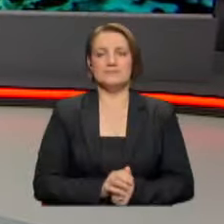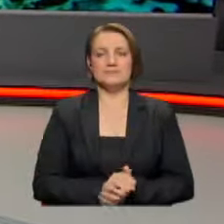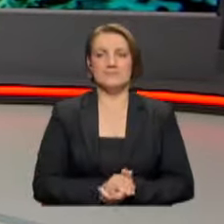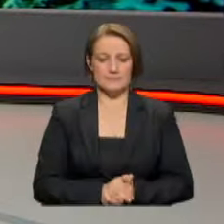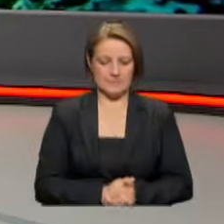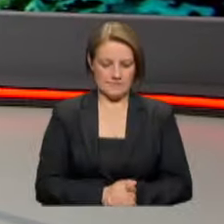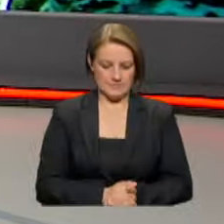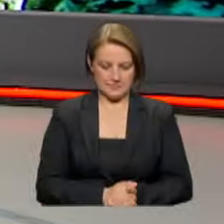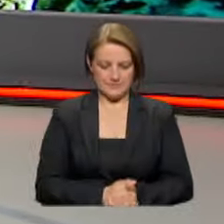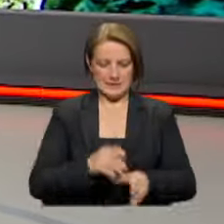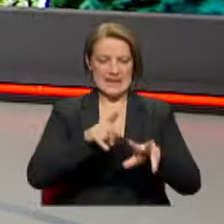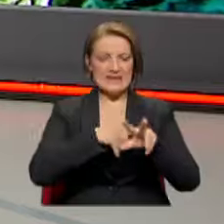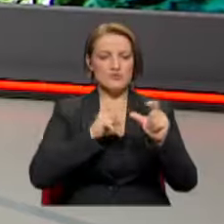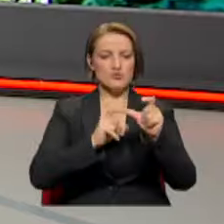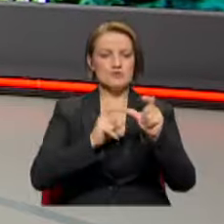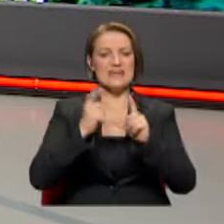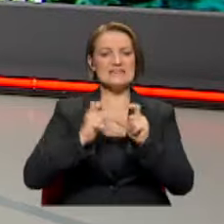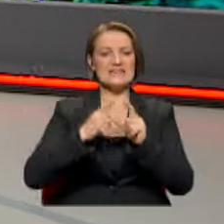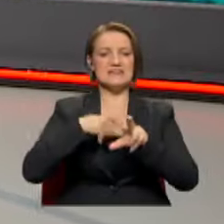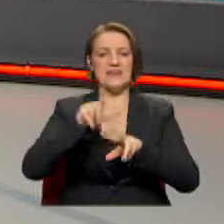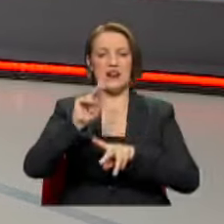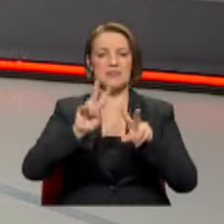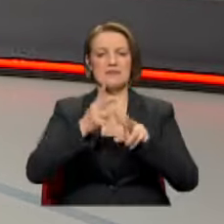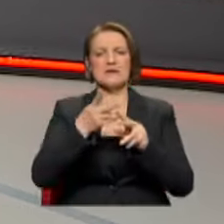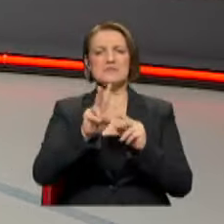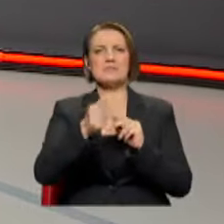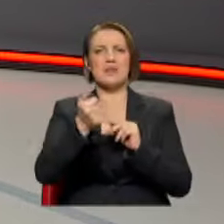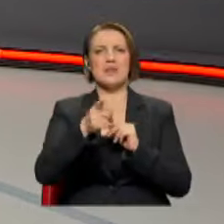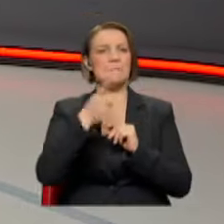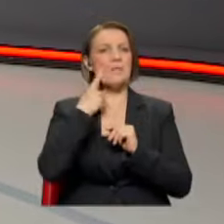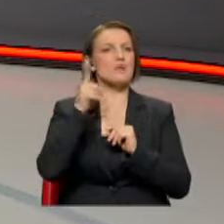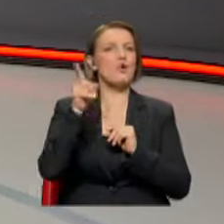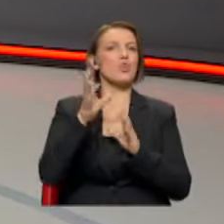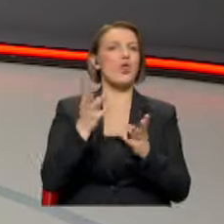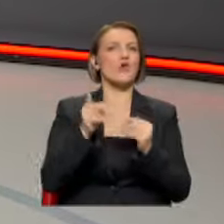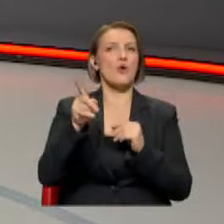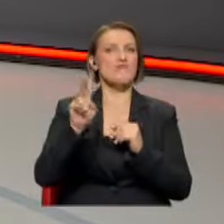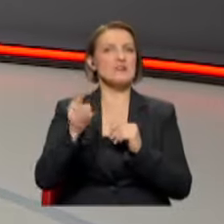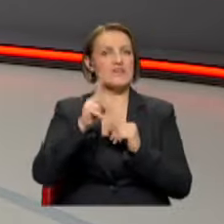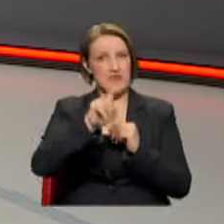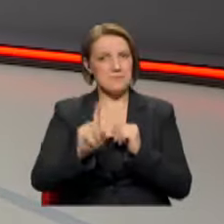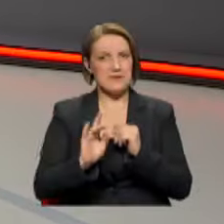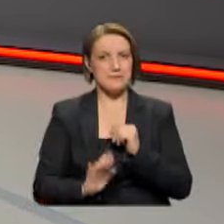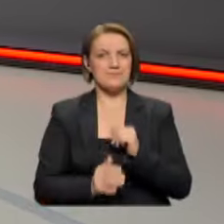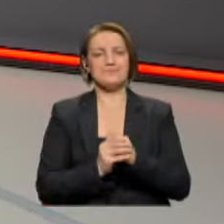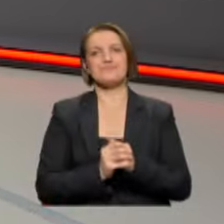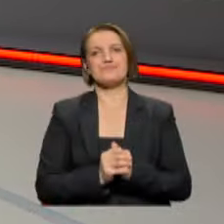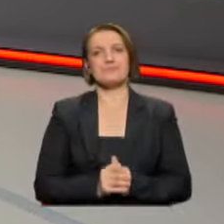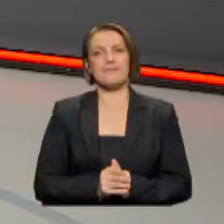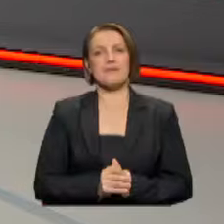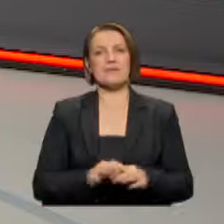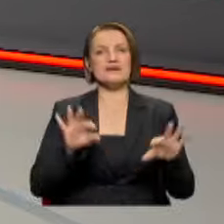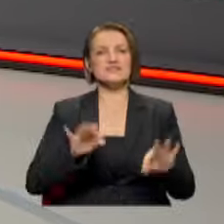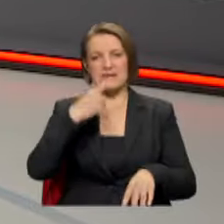Eee Yavuz Sultan Selim 2026 O az kalmış Bakalım o ne olacak oradan vazgeçecekler mi